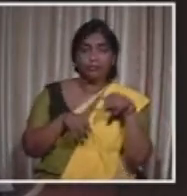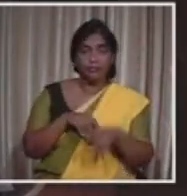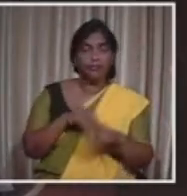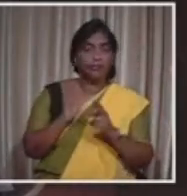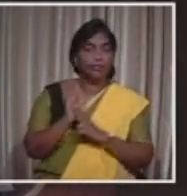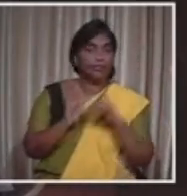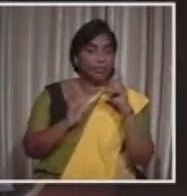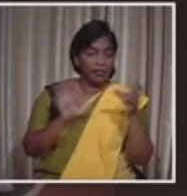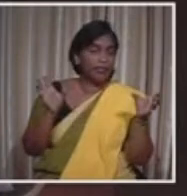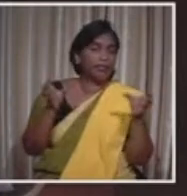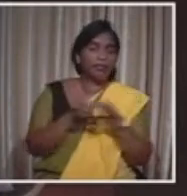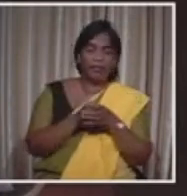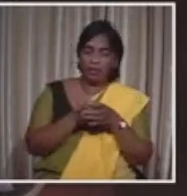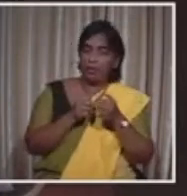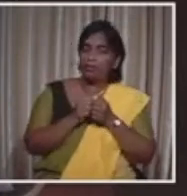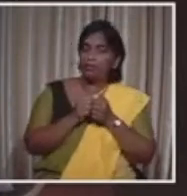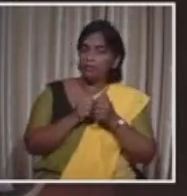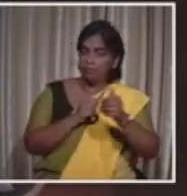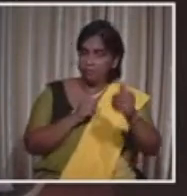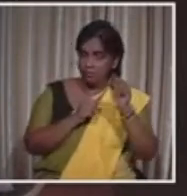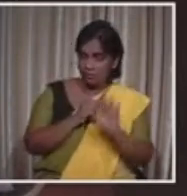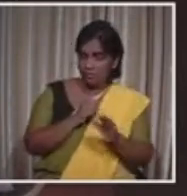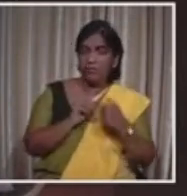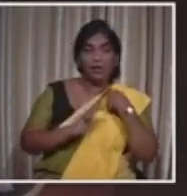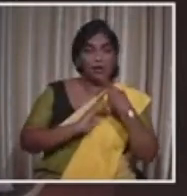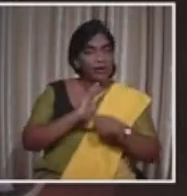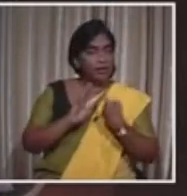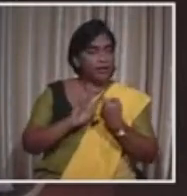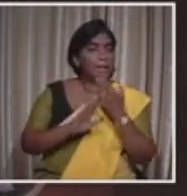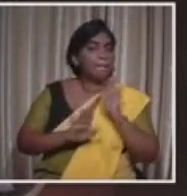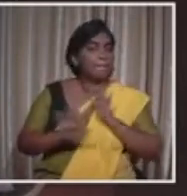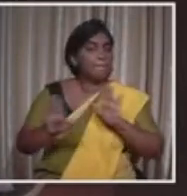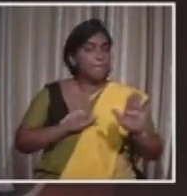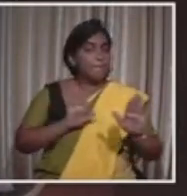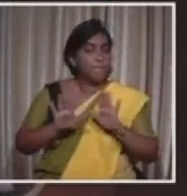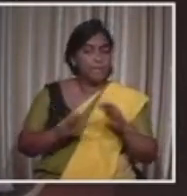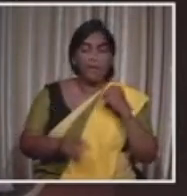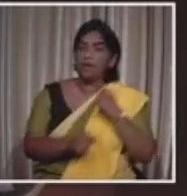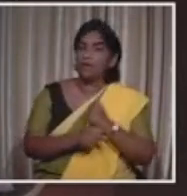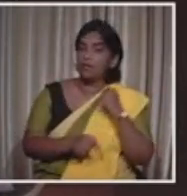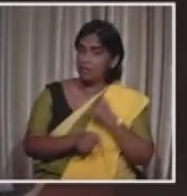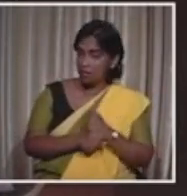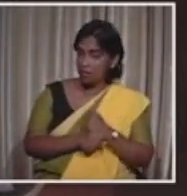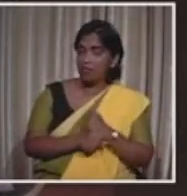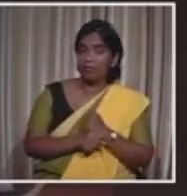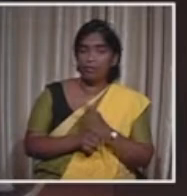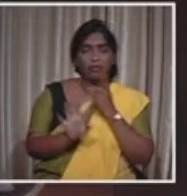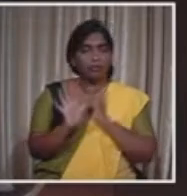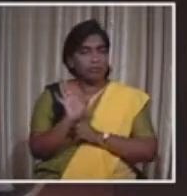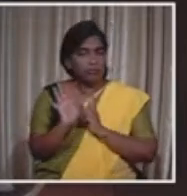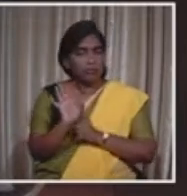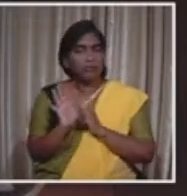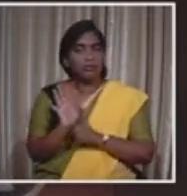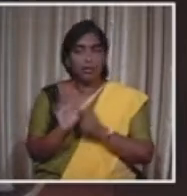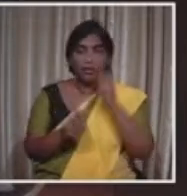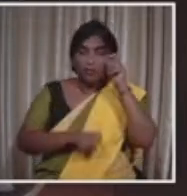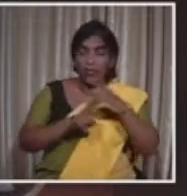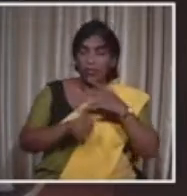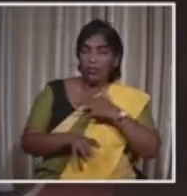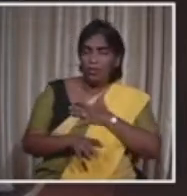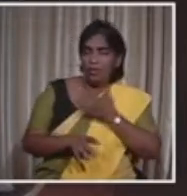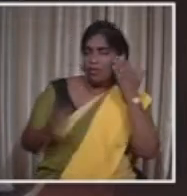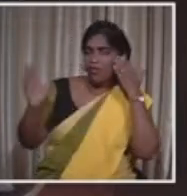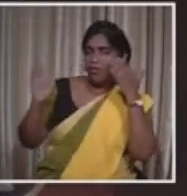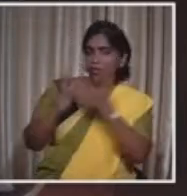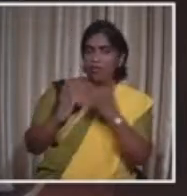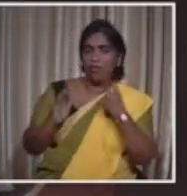කවුන්සිල් ඔෆ් ස්ටේට් එක හරහා රටක් පාලනය කරන ආණ්ඩුව නිරන්තරයෙන්ම ජනතා හදගැස්මට